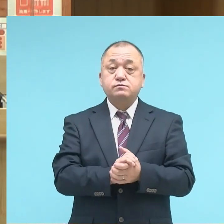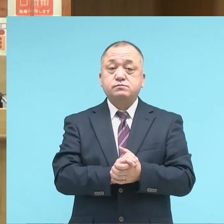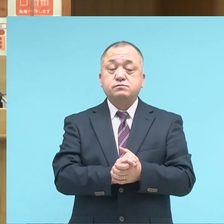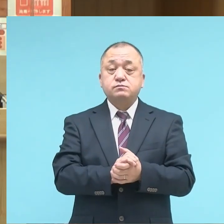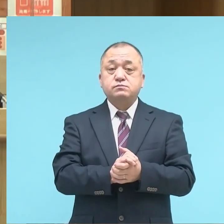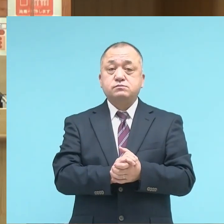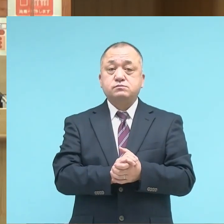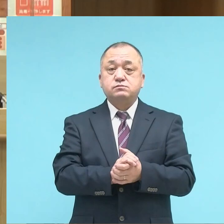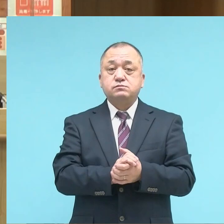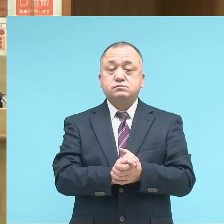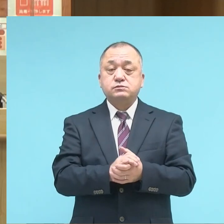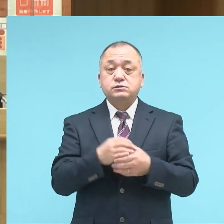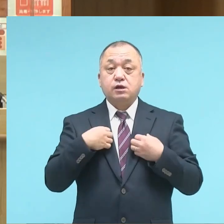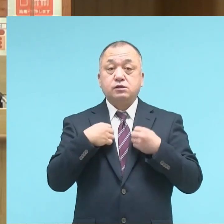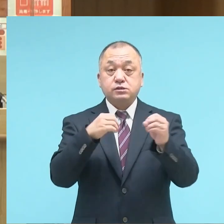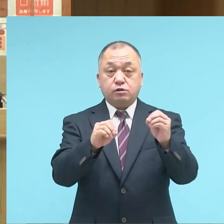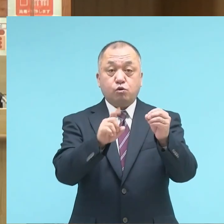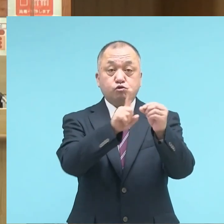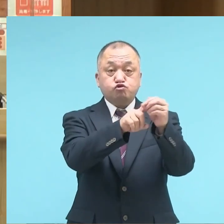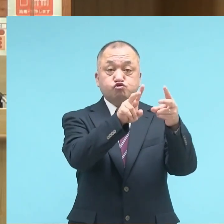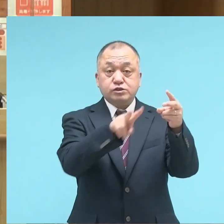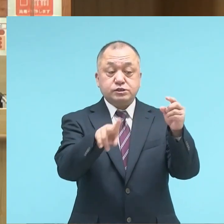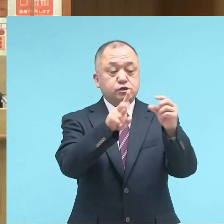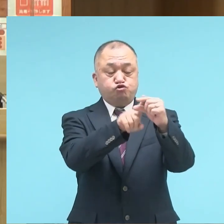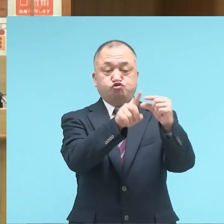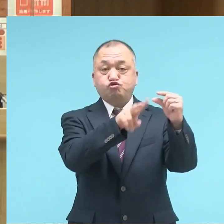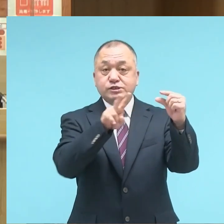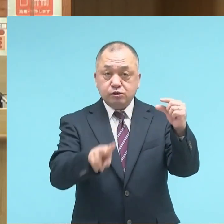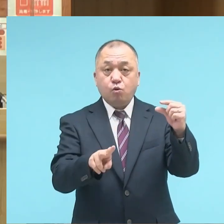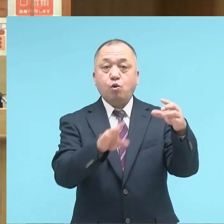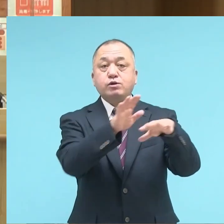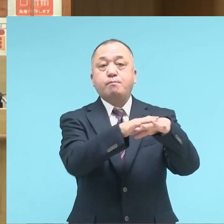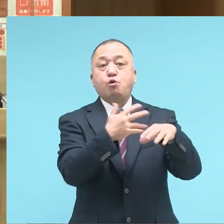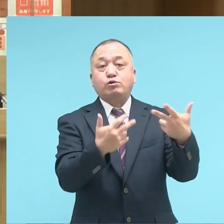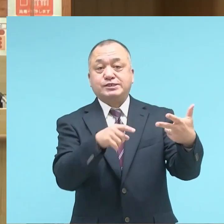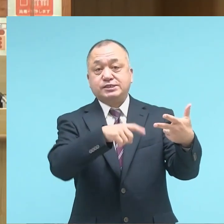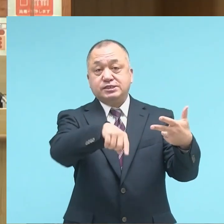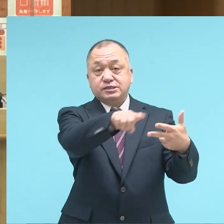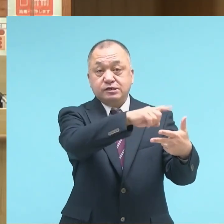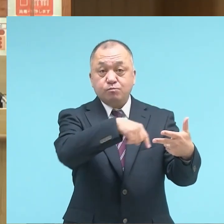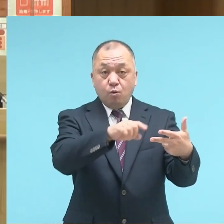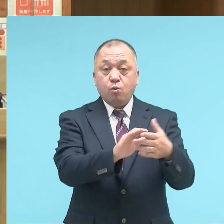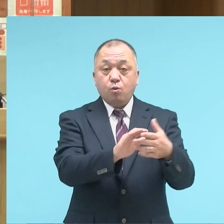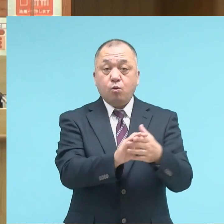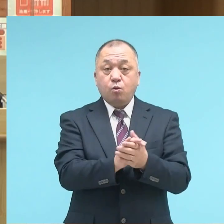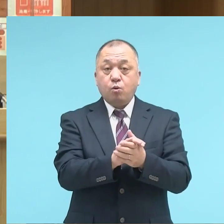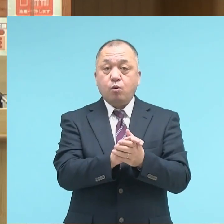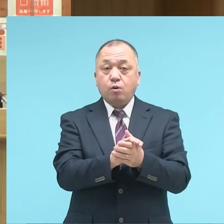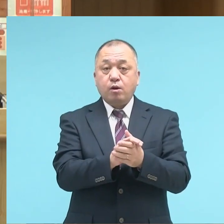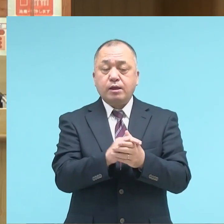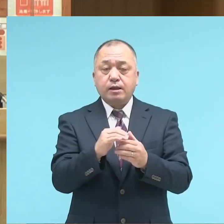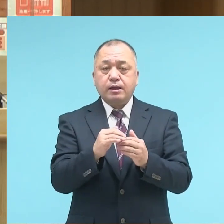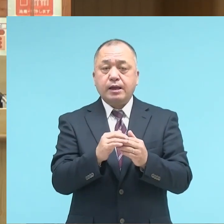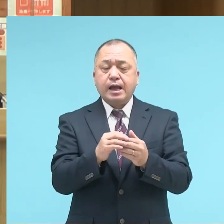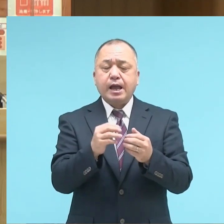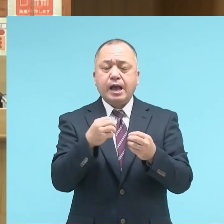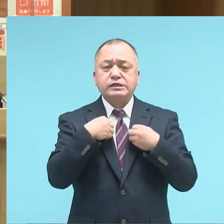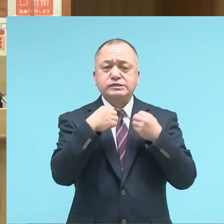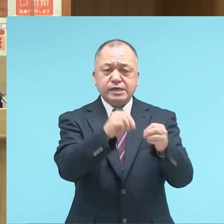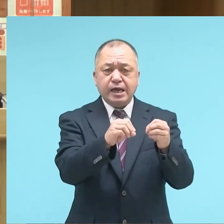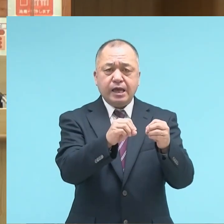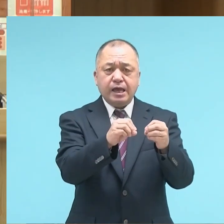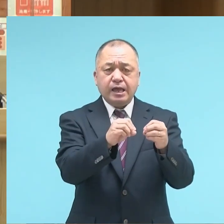感染の中心である札幌市での感染確認の状況についても高い感染確認の数